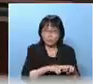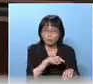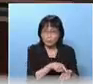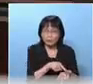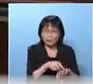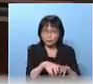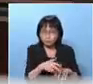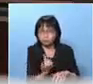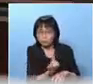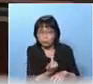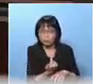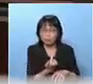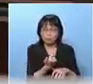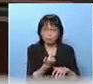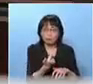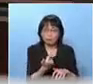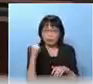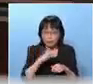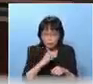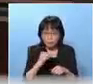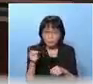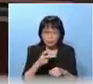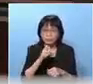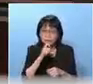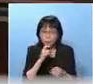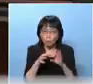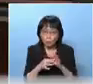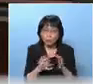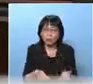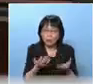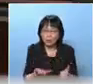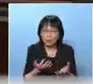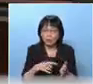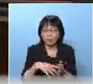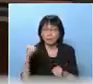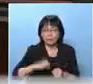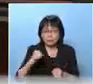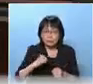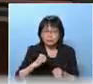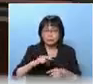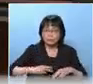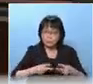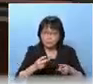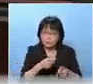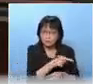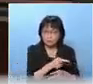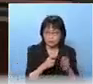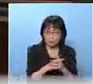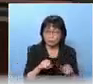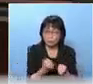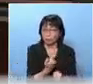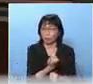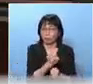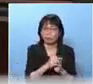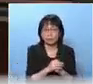對於掌握有關氫能的各項技術發展都持有重大的突破。因此我們必